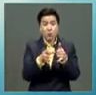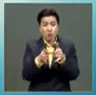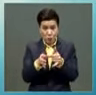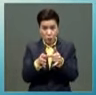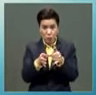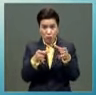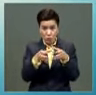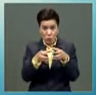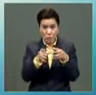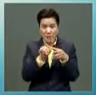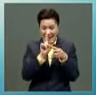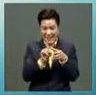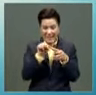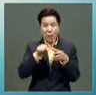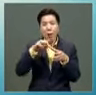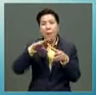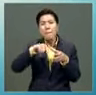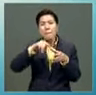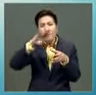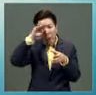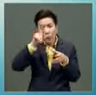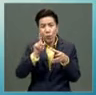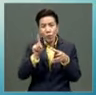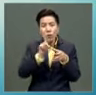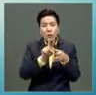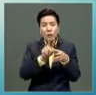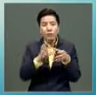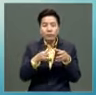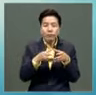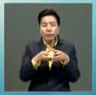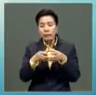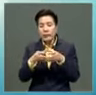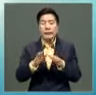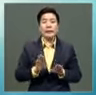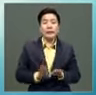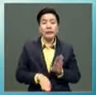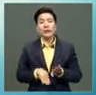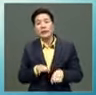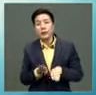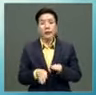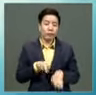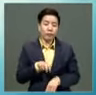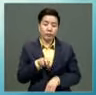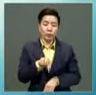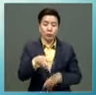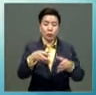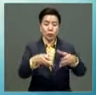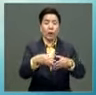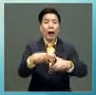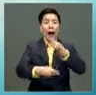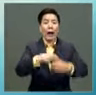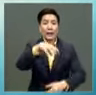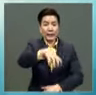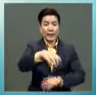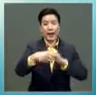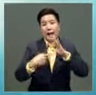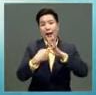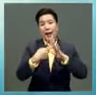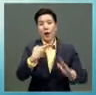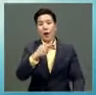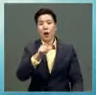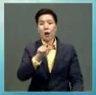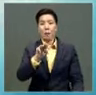ครับได้เดินเท้าเข้าไปเที่ยวและซื้อสินค้าที่ห้างสรรพสินค้าแหลมทองจังหวัดระย